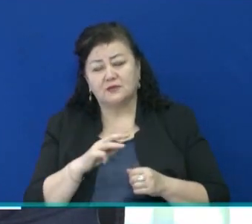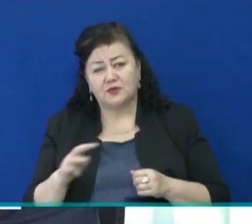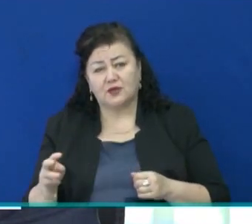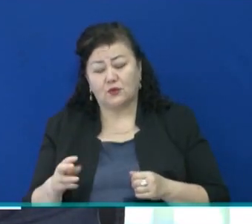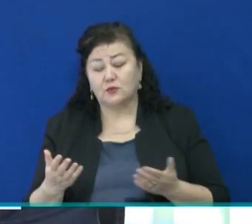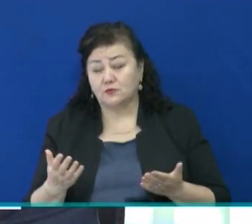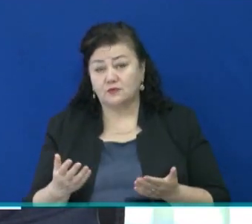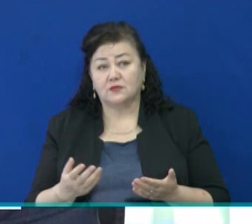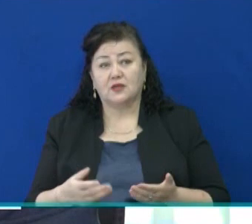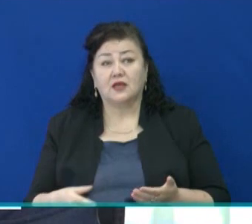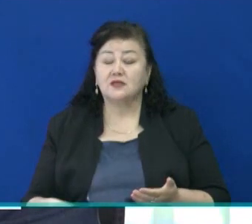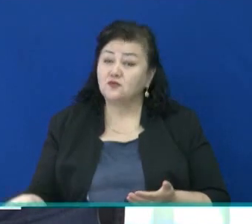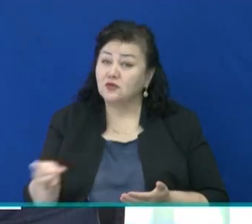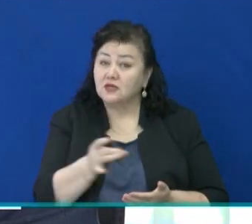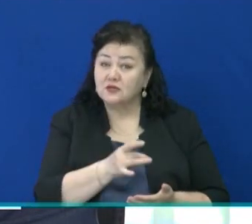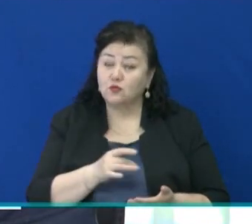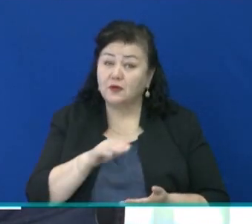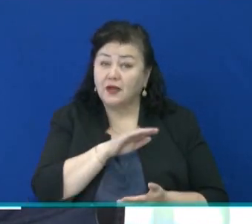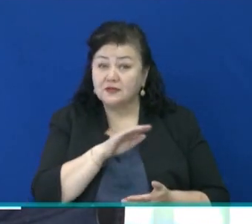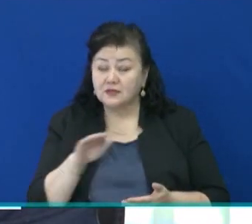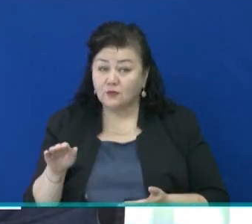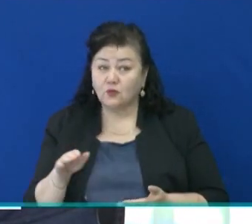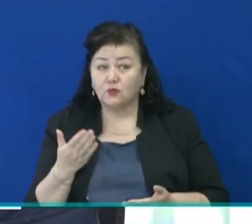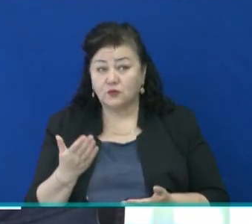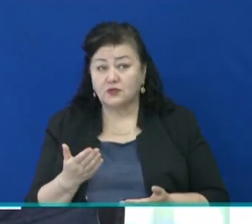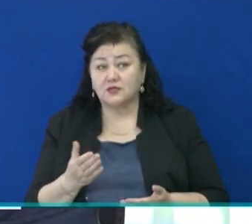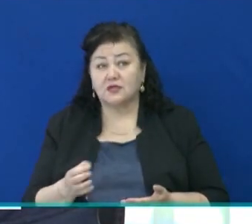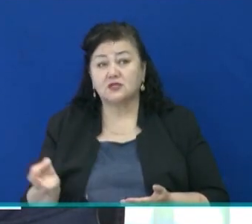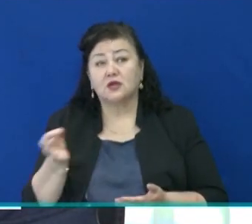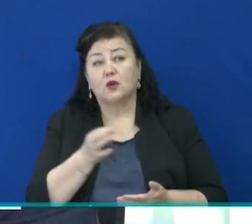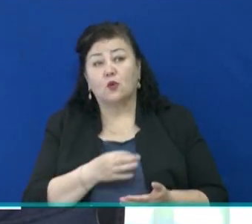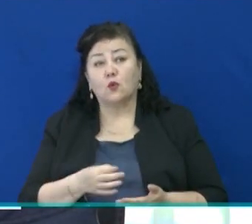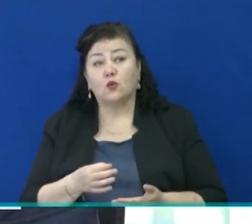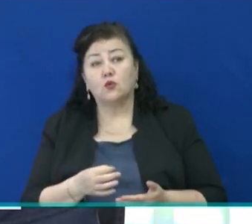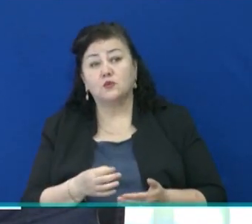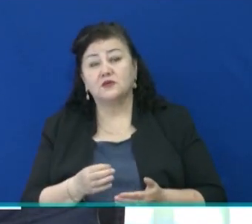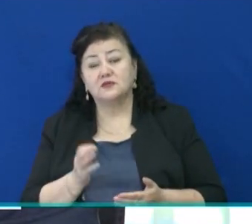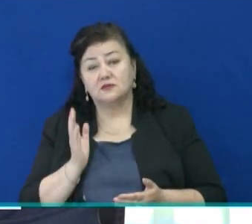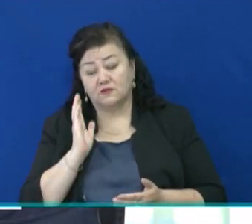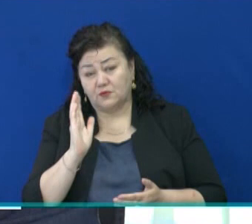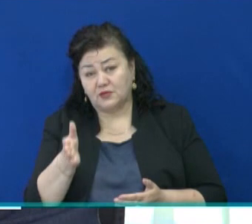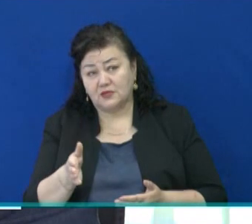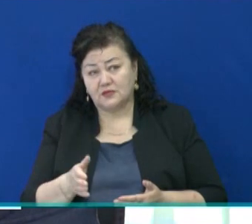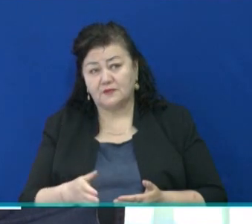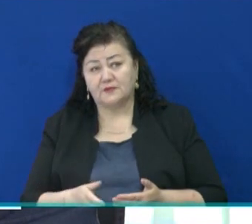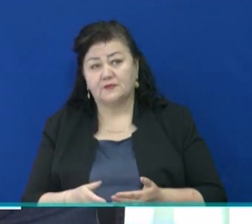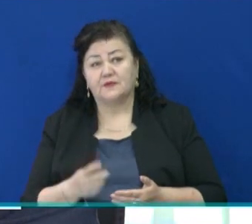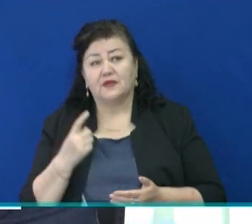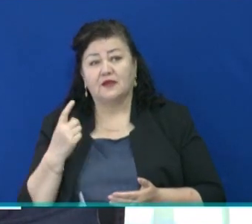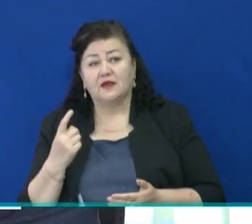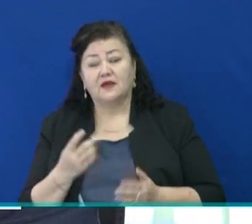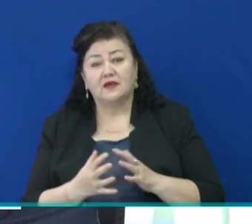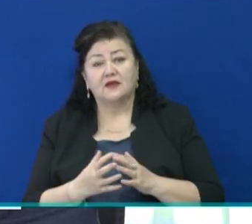Бұның барлығы республикалық деңгейде біз осы облысымыз мал шаруашылығында да алғашқы қатардамыз. Егін